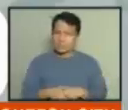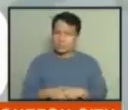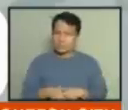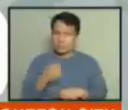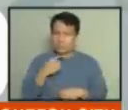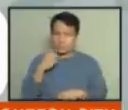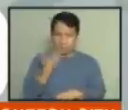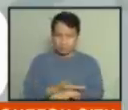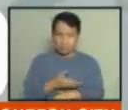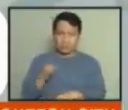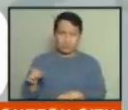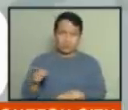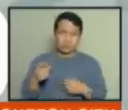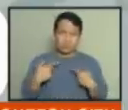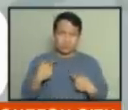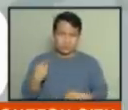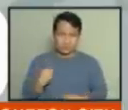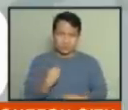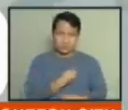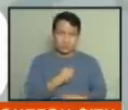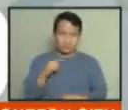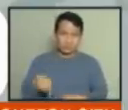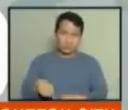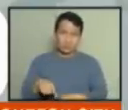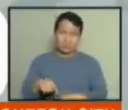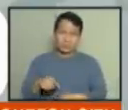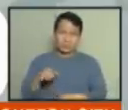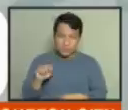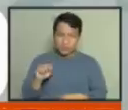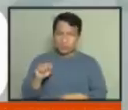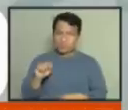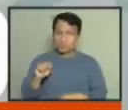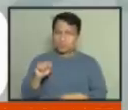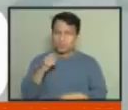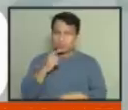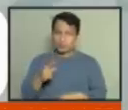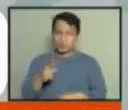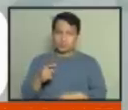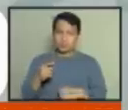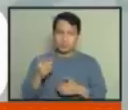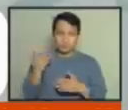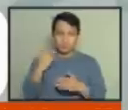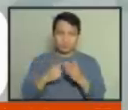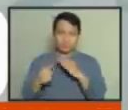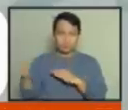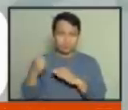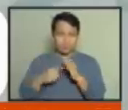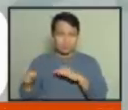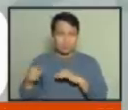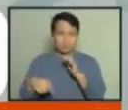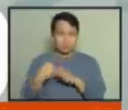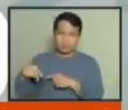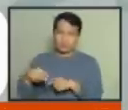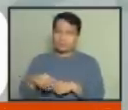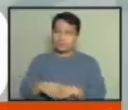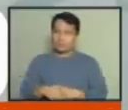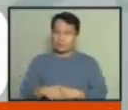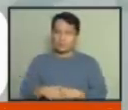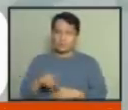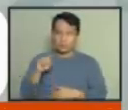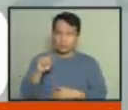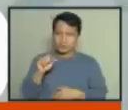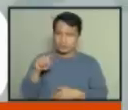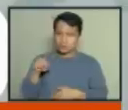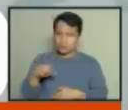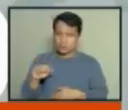yung kanyang anak na membro ng Cavite Varsitarian, palaging naglalayas at minsan naabutan niya sa Tansa